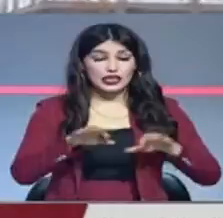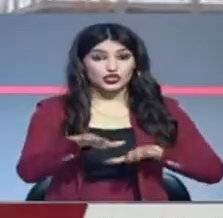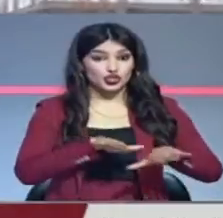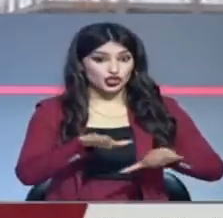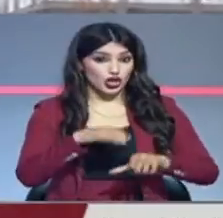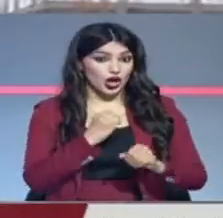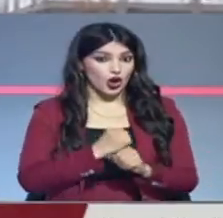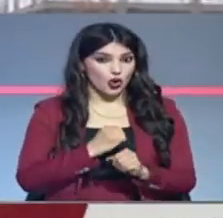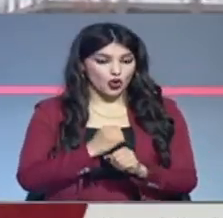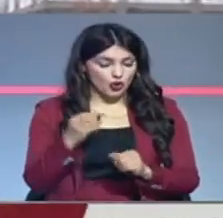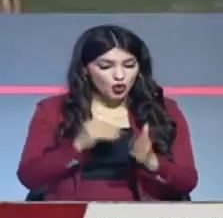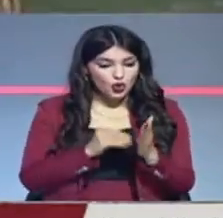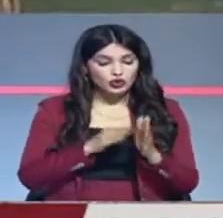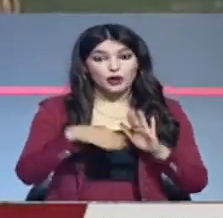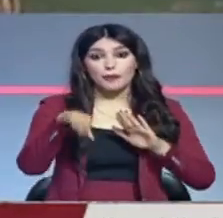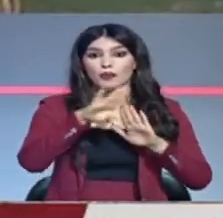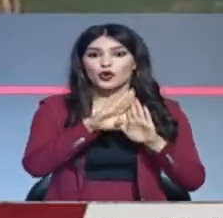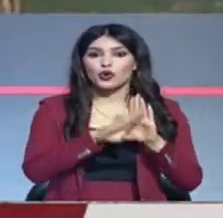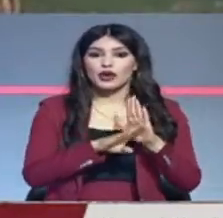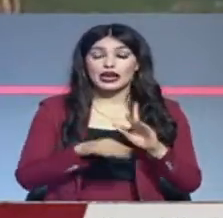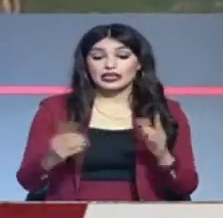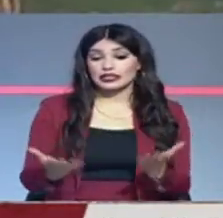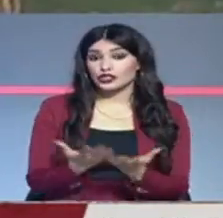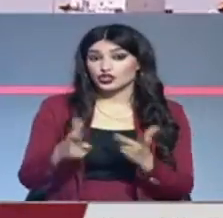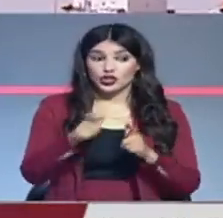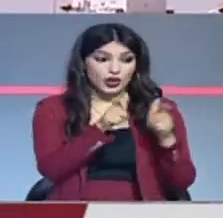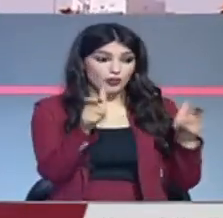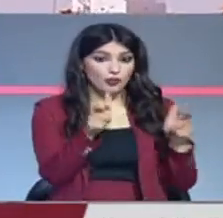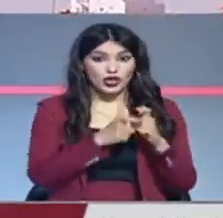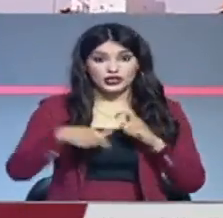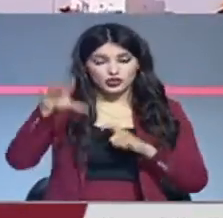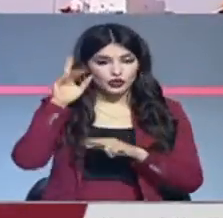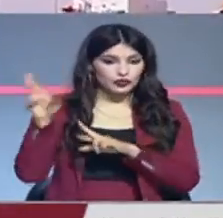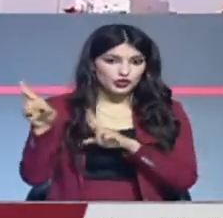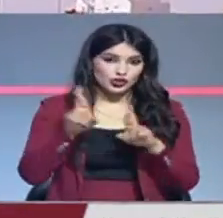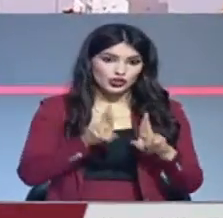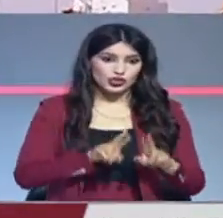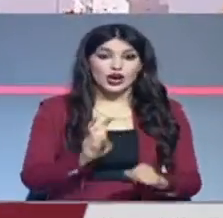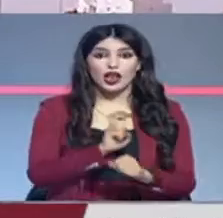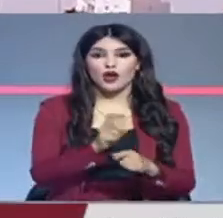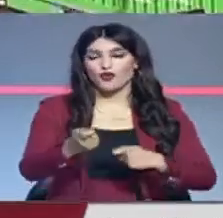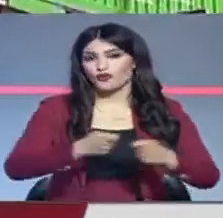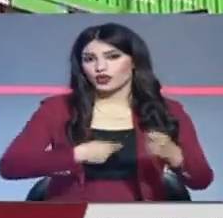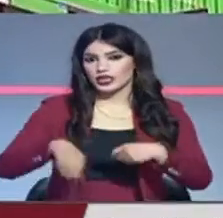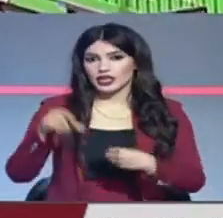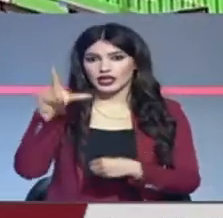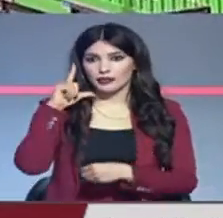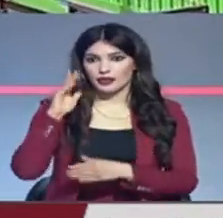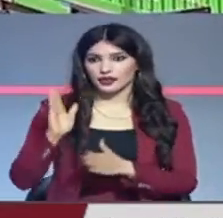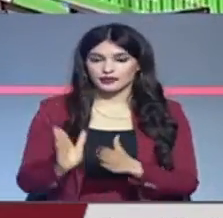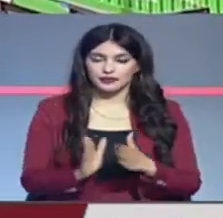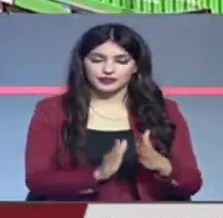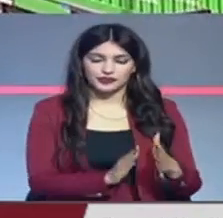عمليه ووضع برامج لتحفيز المؤسسات التونسيه على استرجاع مكانتها في سوق